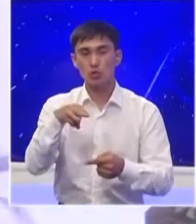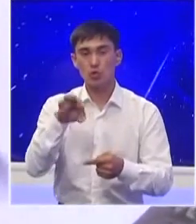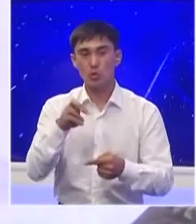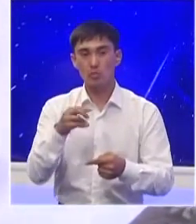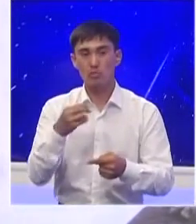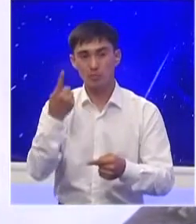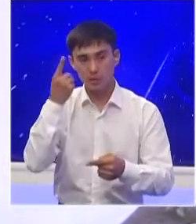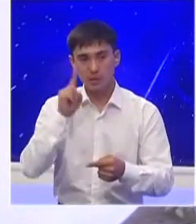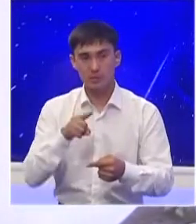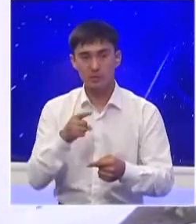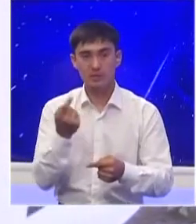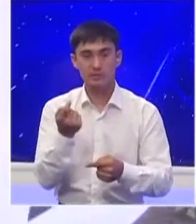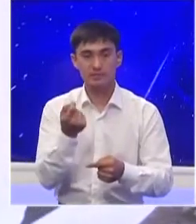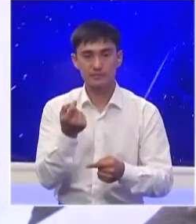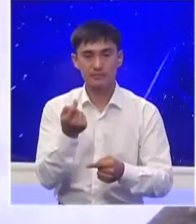білесіз.